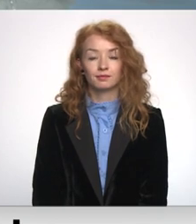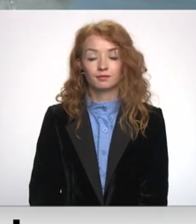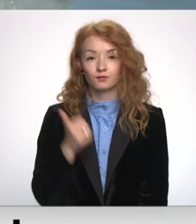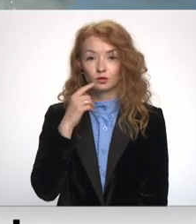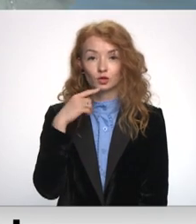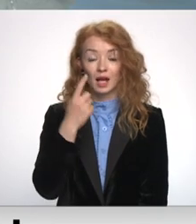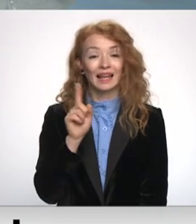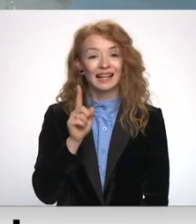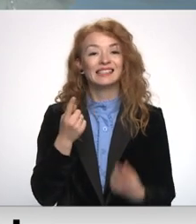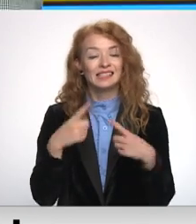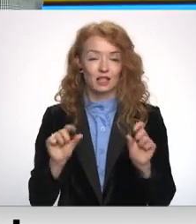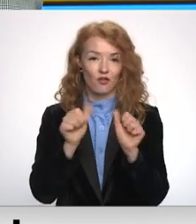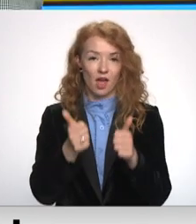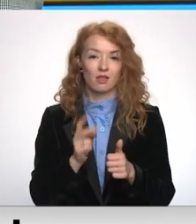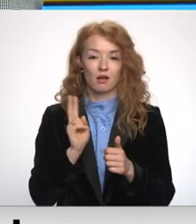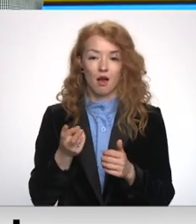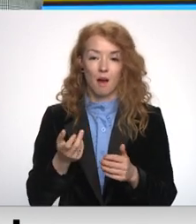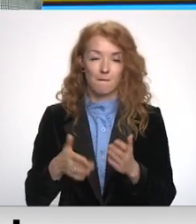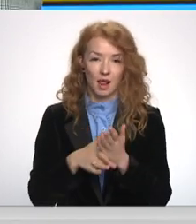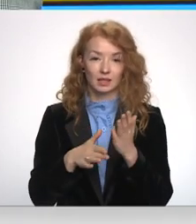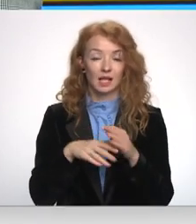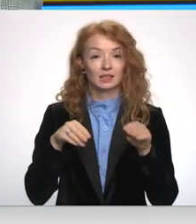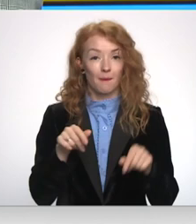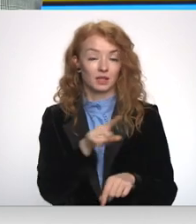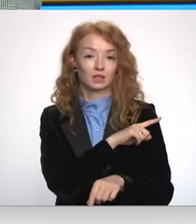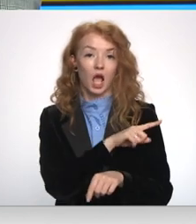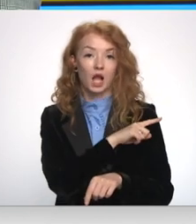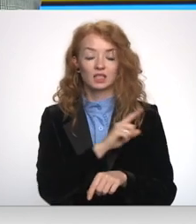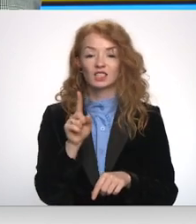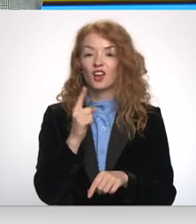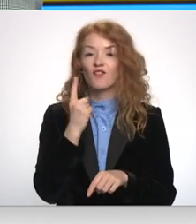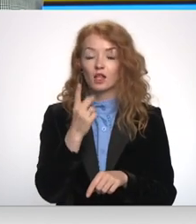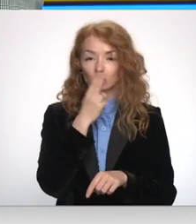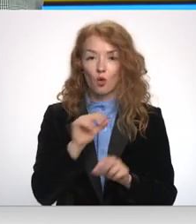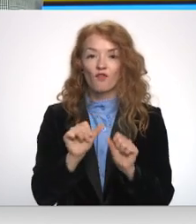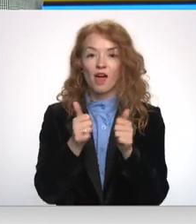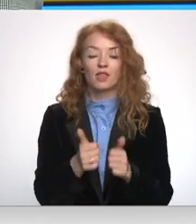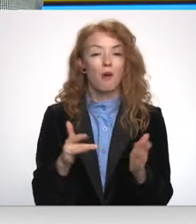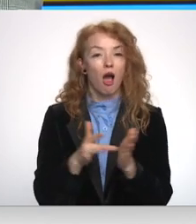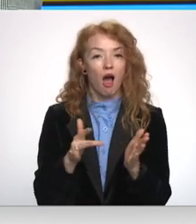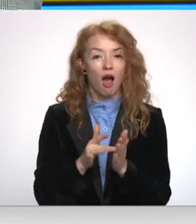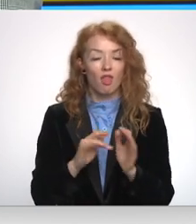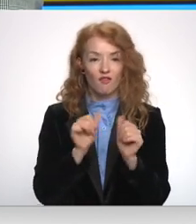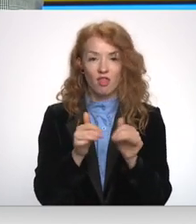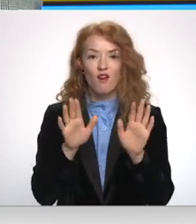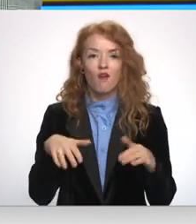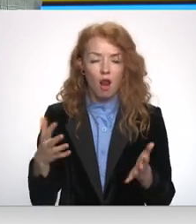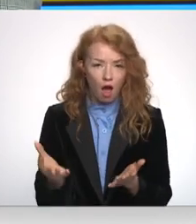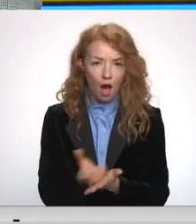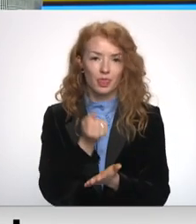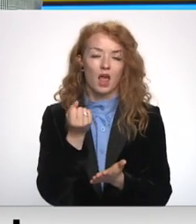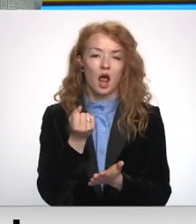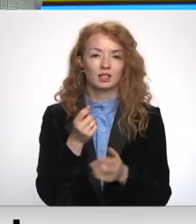Ir citi risinājumi, kā to panākt. Man tā liekas, zemesardze ir viens no veidiem, kādā veidā var atrast